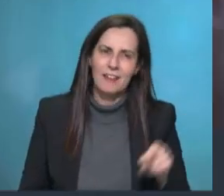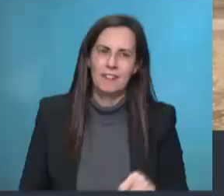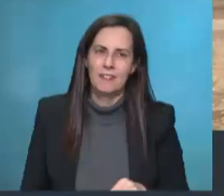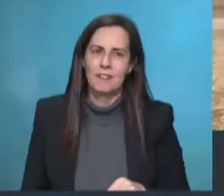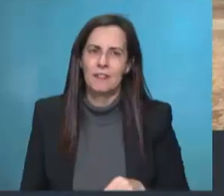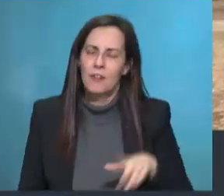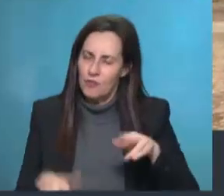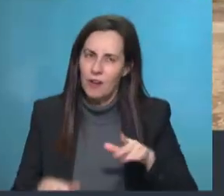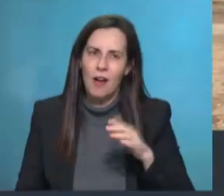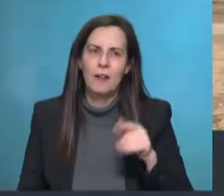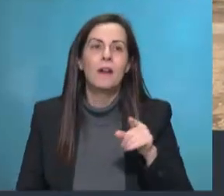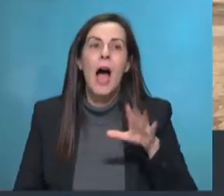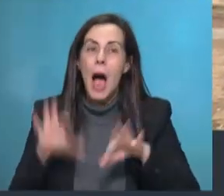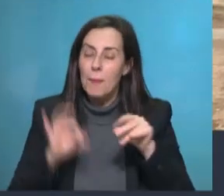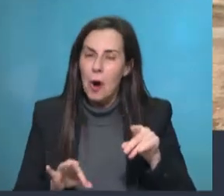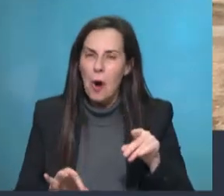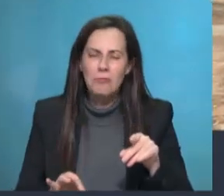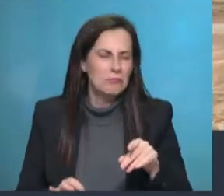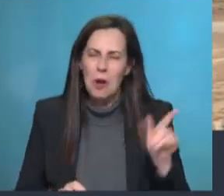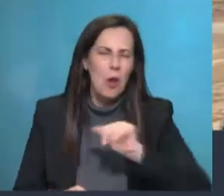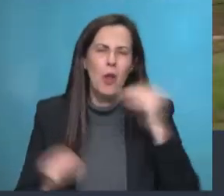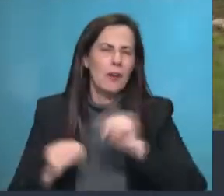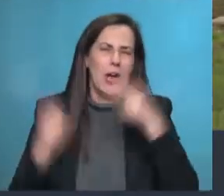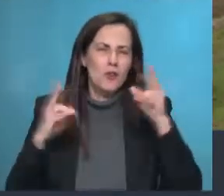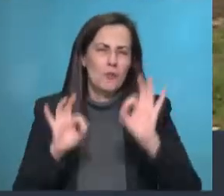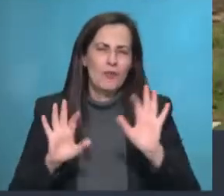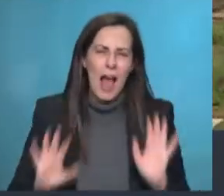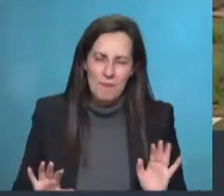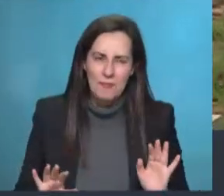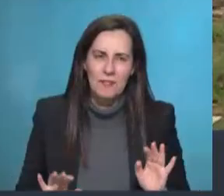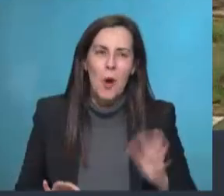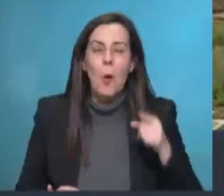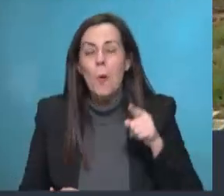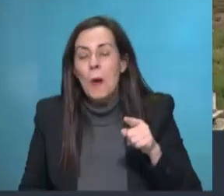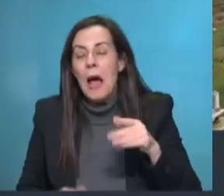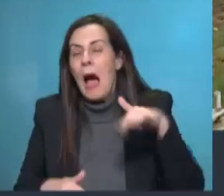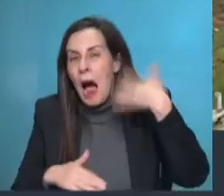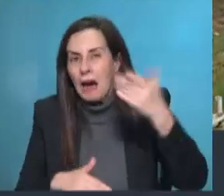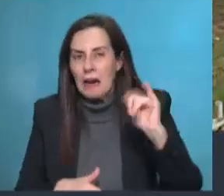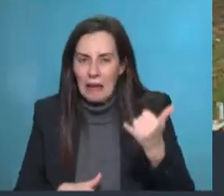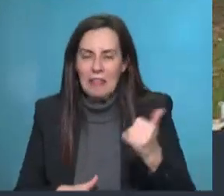לשבת שם הבחירות אי שם בתחתית סדר העדיפות אולי זה יתעורר